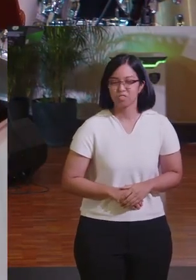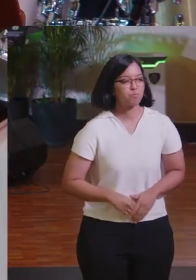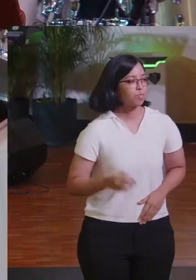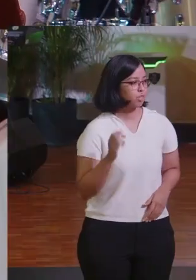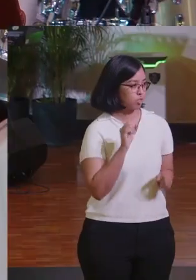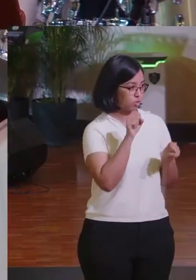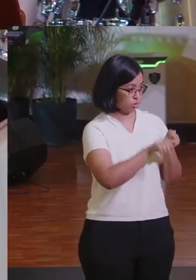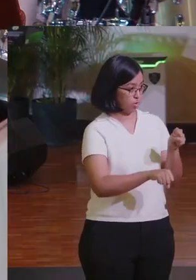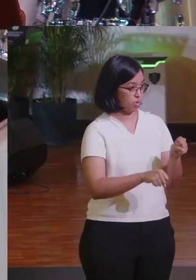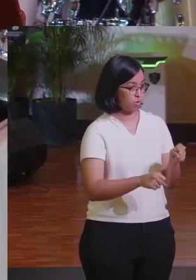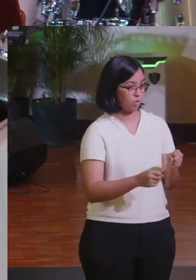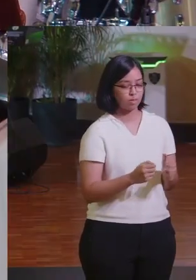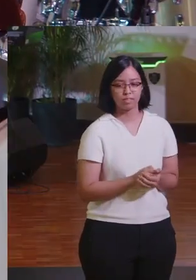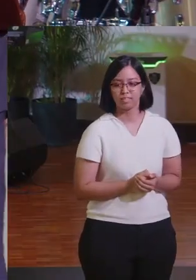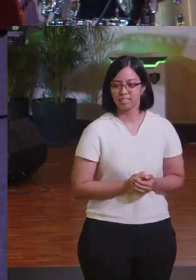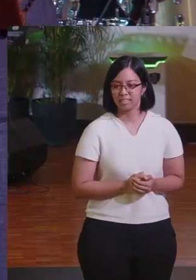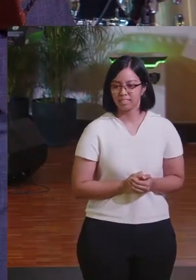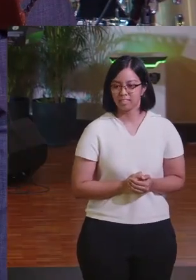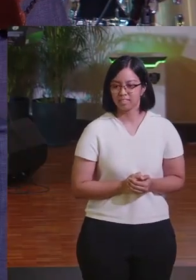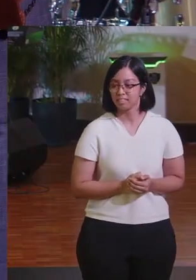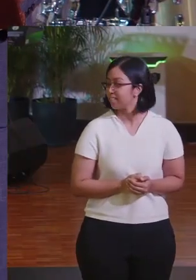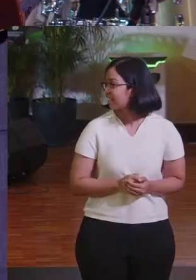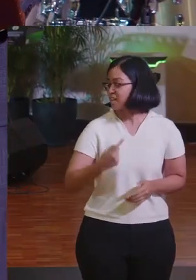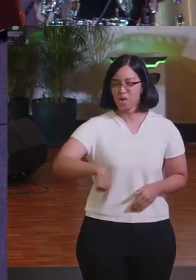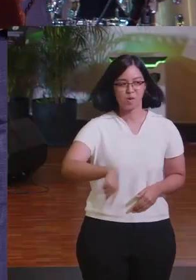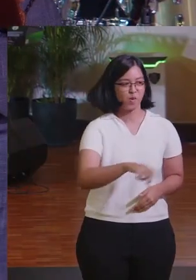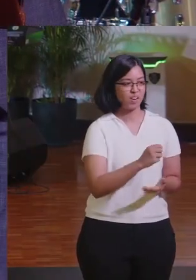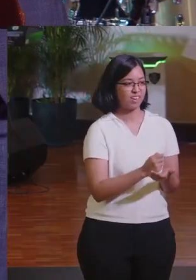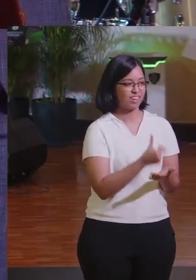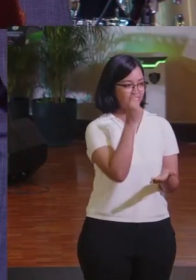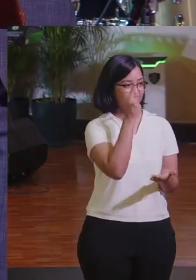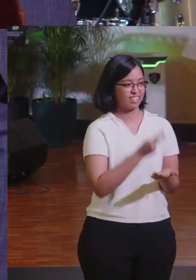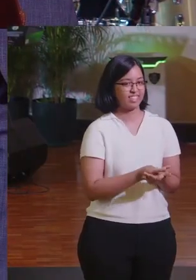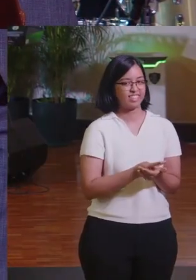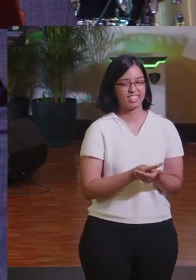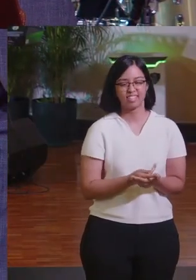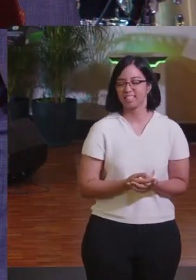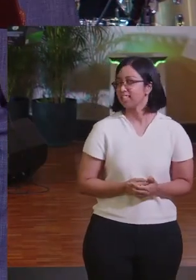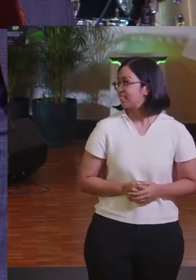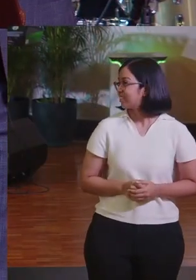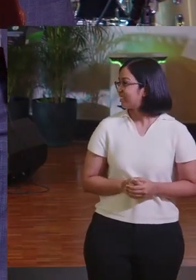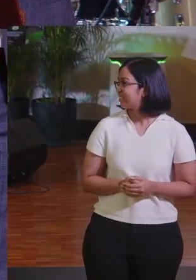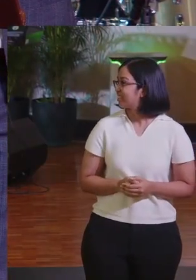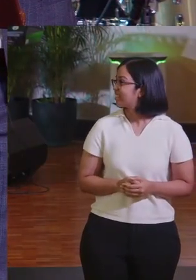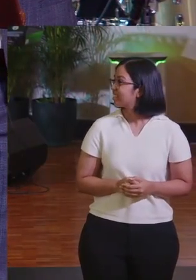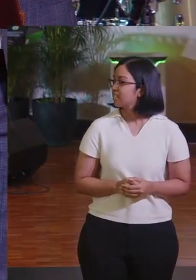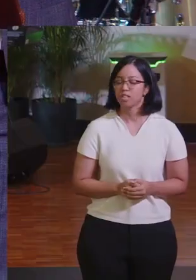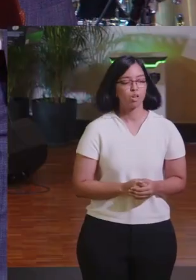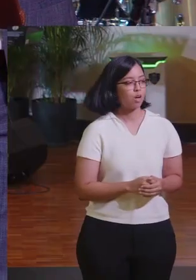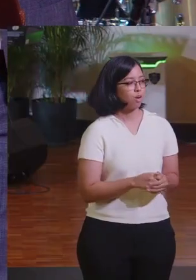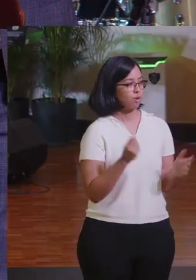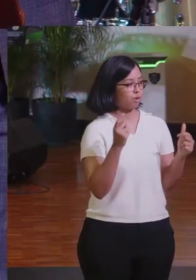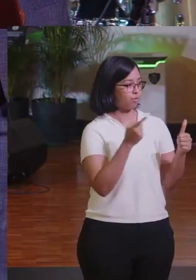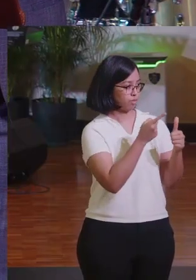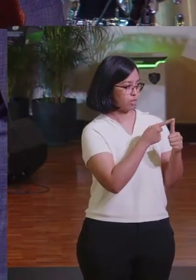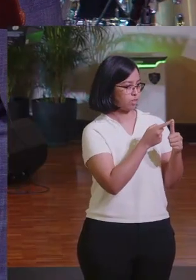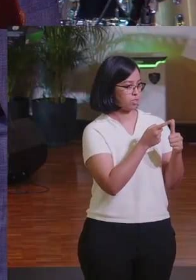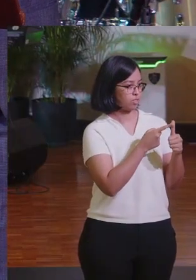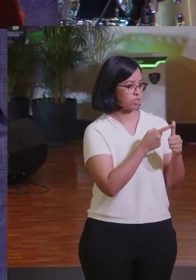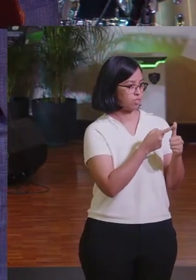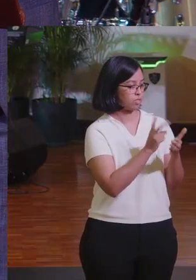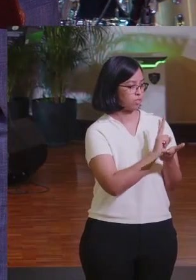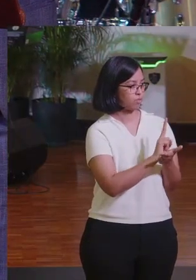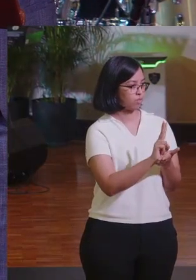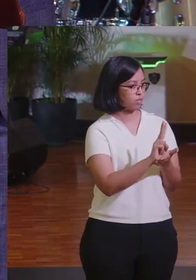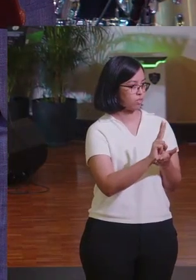tayo. Biro lang po. Pero titignan natin yan mamaya. So, unahin po natin ang